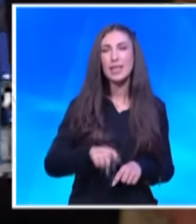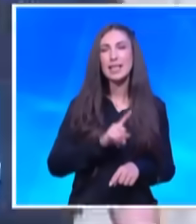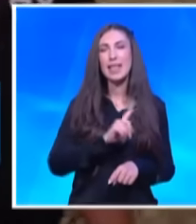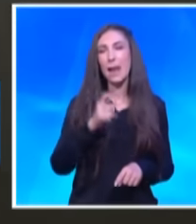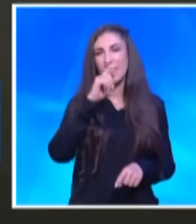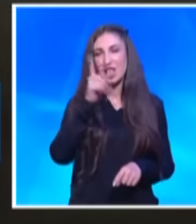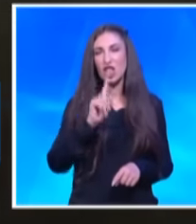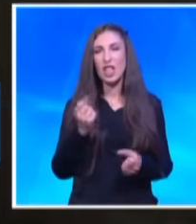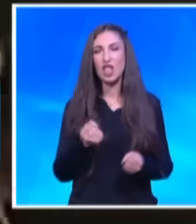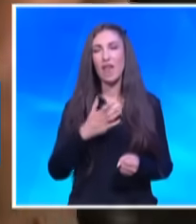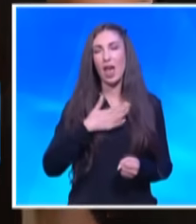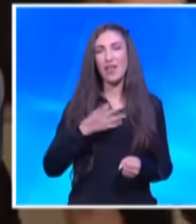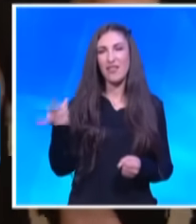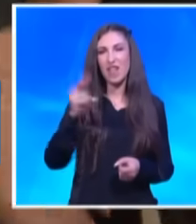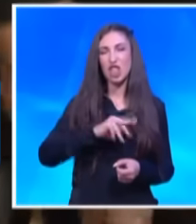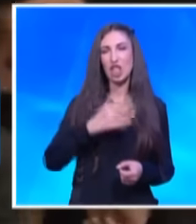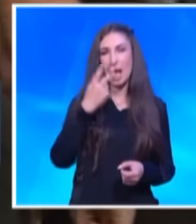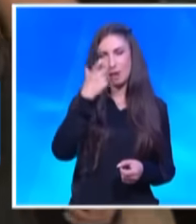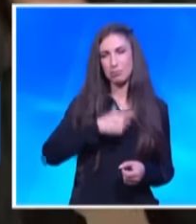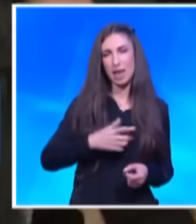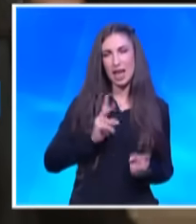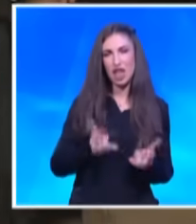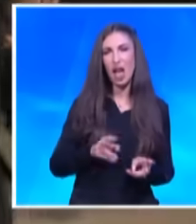Божков се е върнал доброволно или е бил екстрадиран.